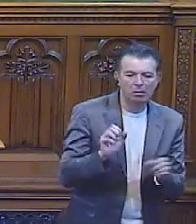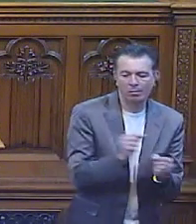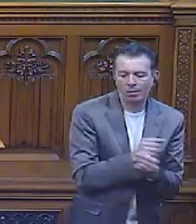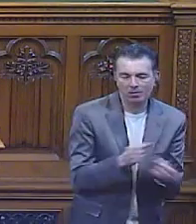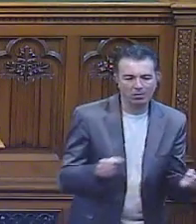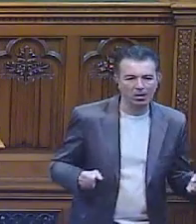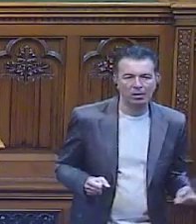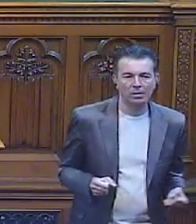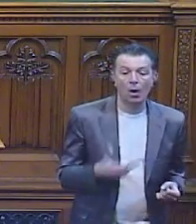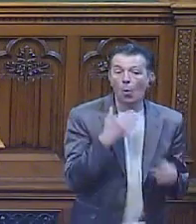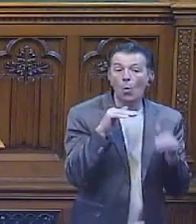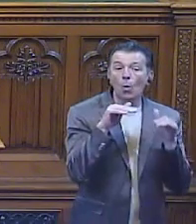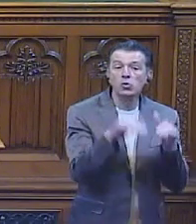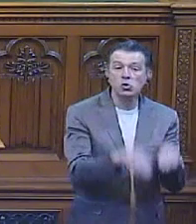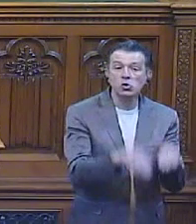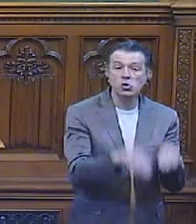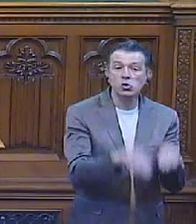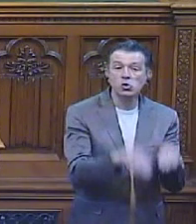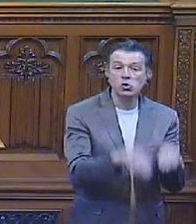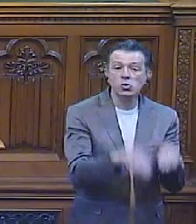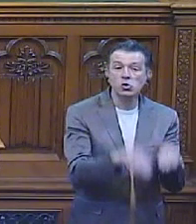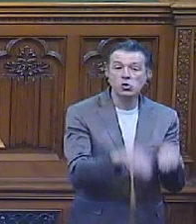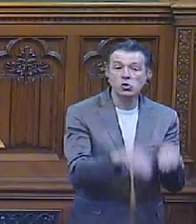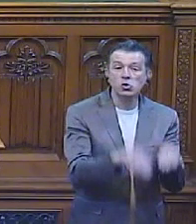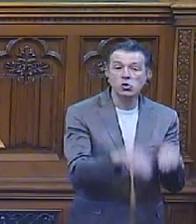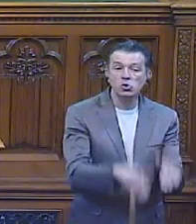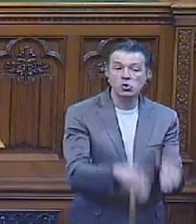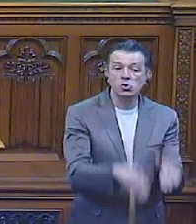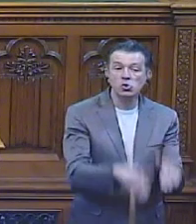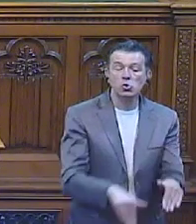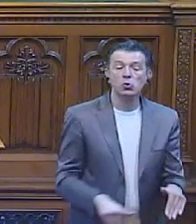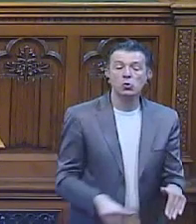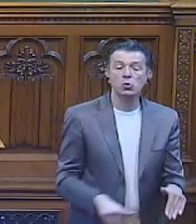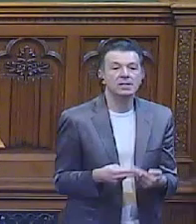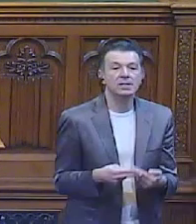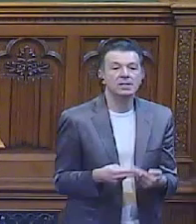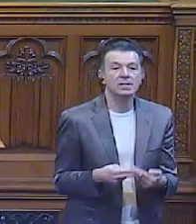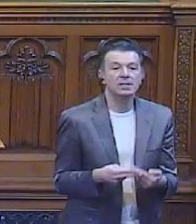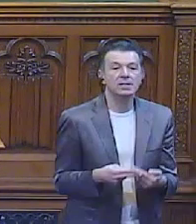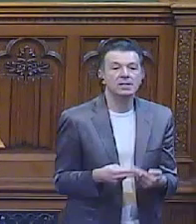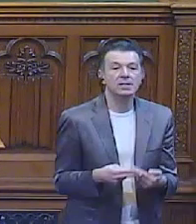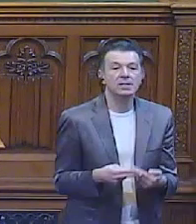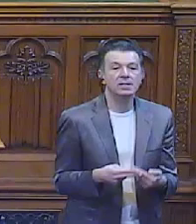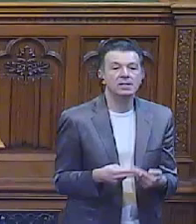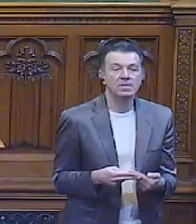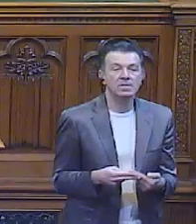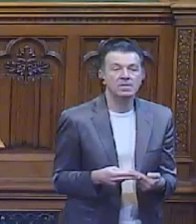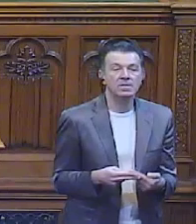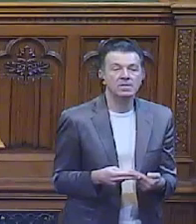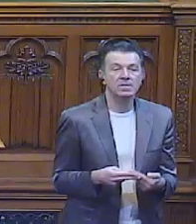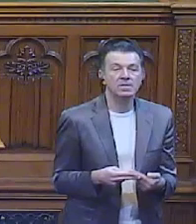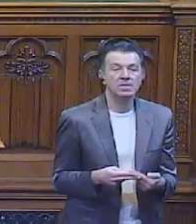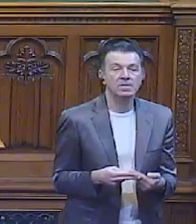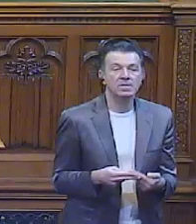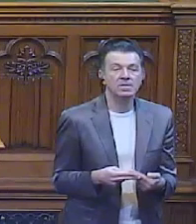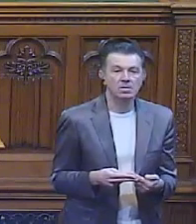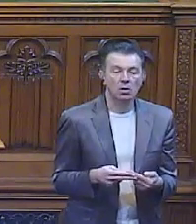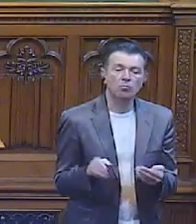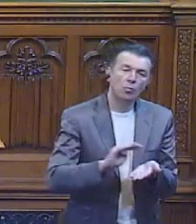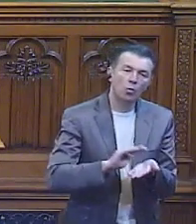Es würde keinen Schutz der öffentlichen Dienstleistungen vor Privatisierung geben. Es würde